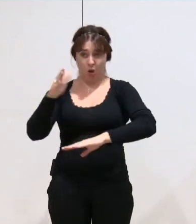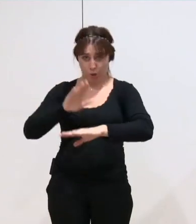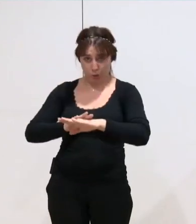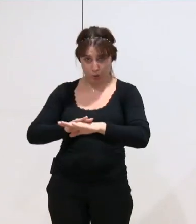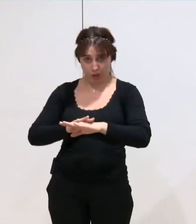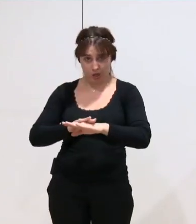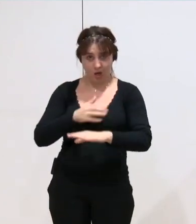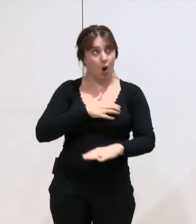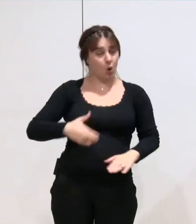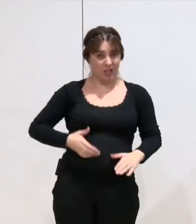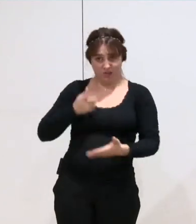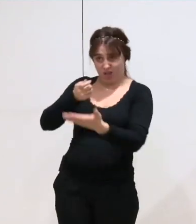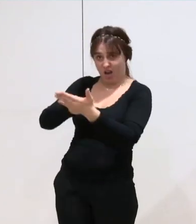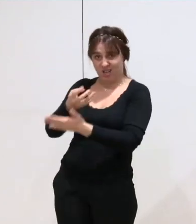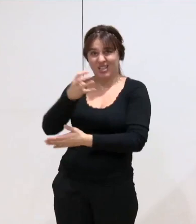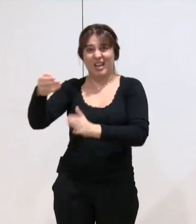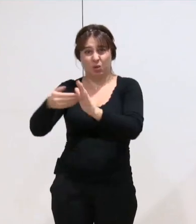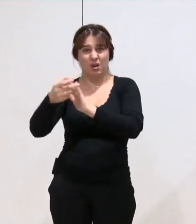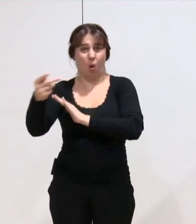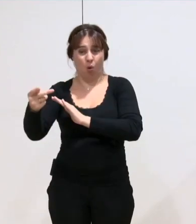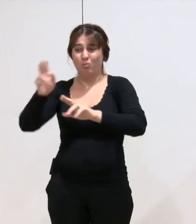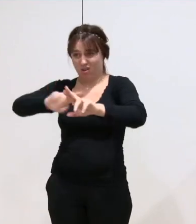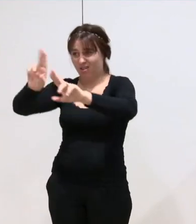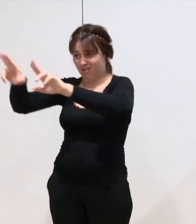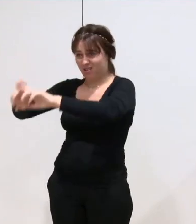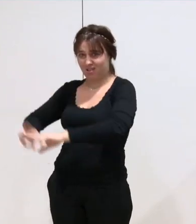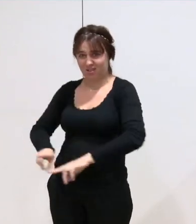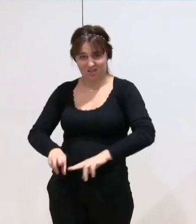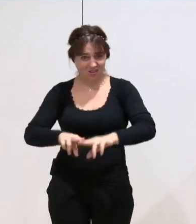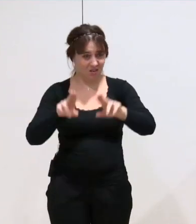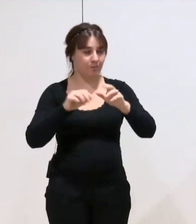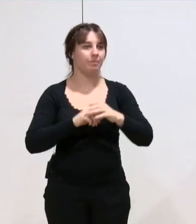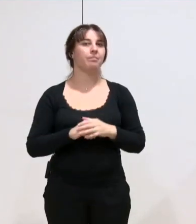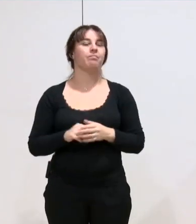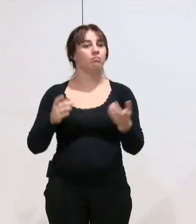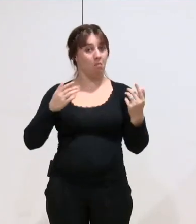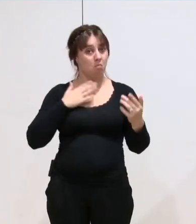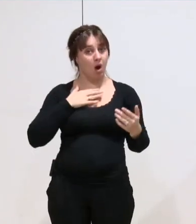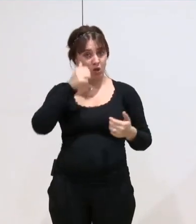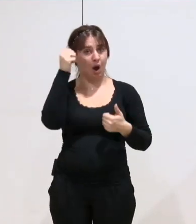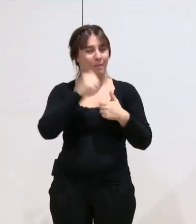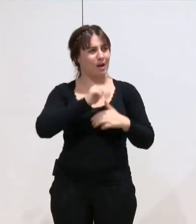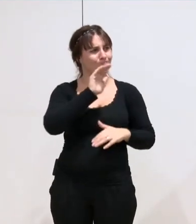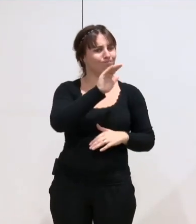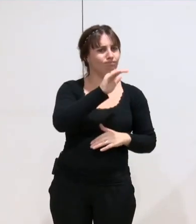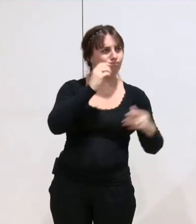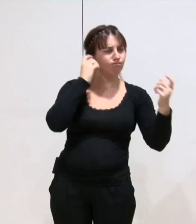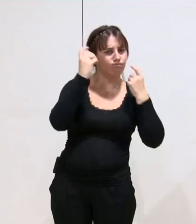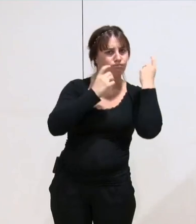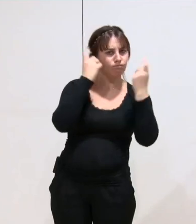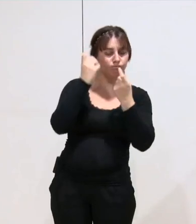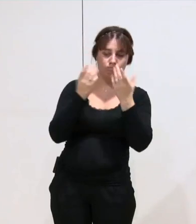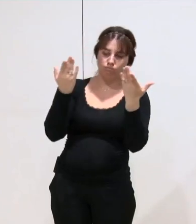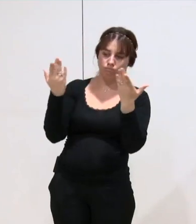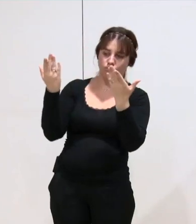à la collectivité pour être restaurée. J'avais donc demandé que l'on étudie la possibilité de non pas de faire